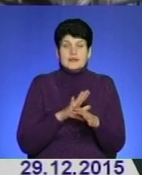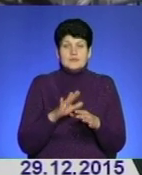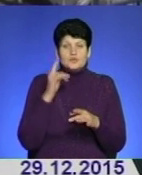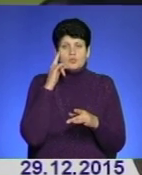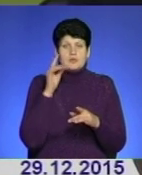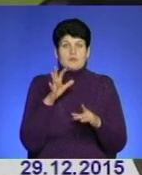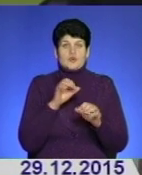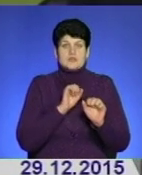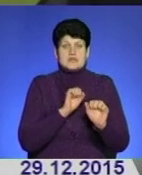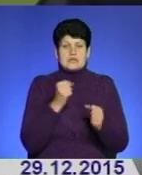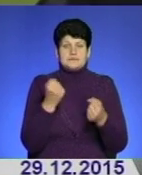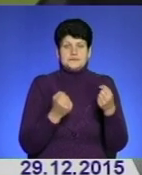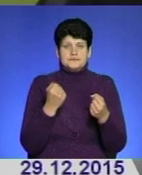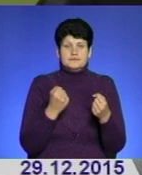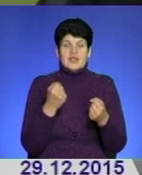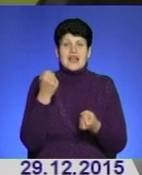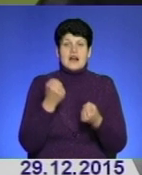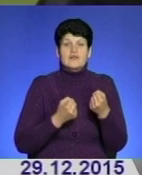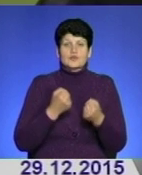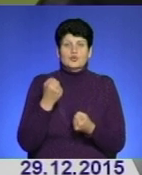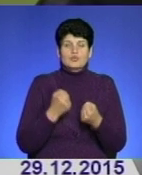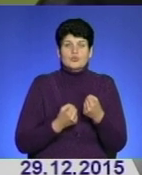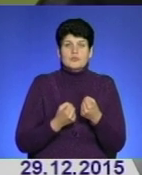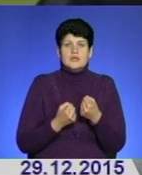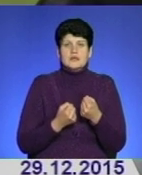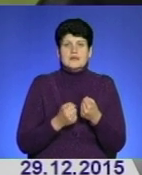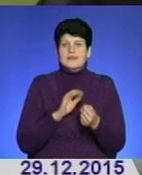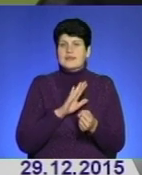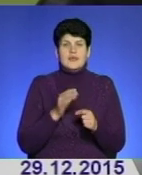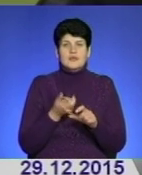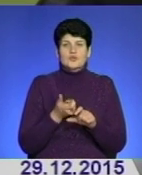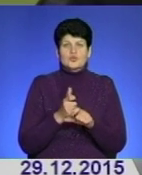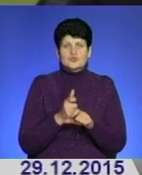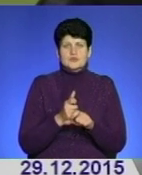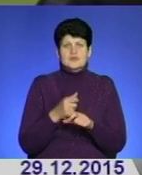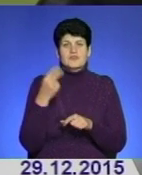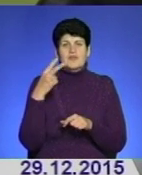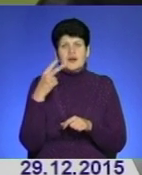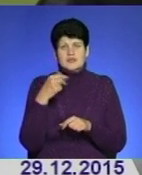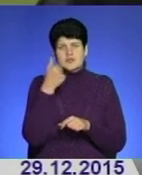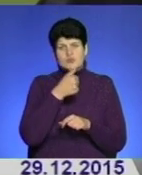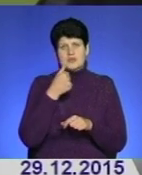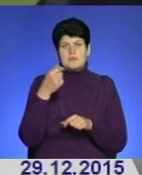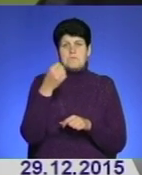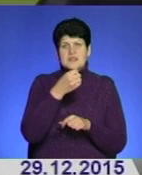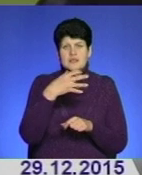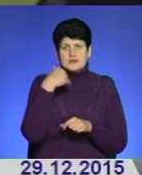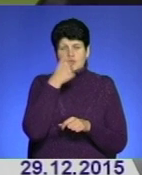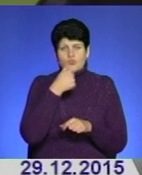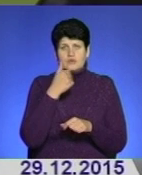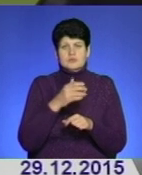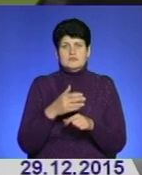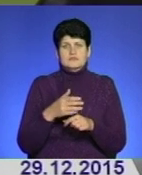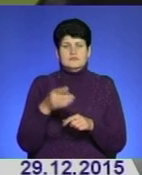свого майна. Автомобілі не зовсім престижні, скажімо так, 20-річної, 15-річної давності